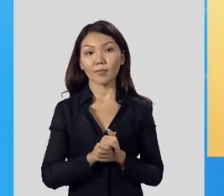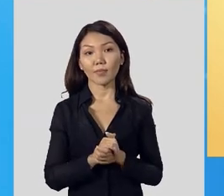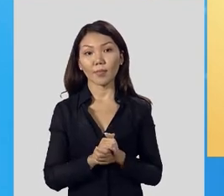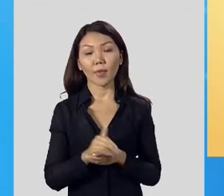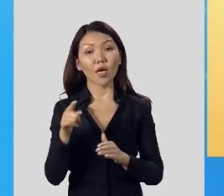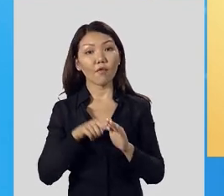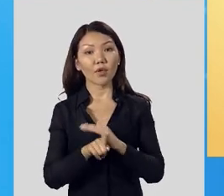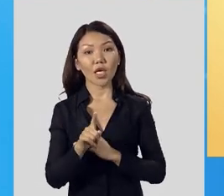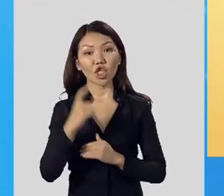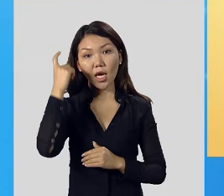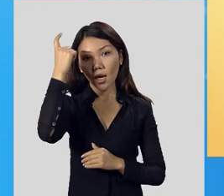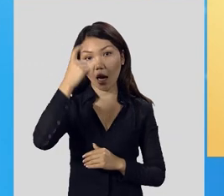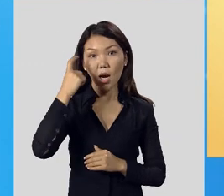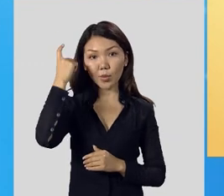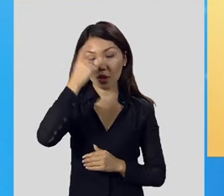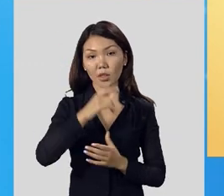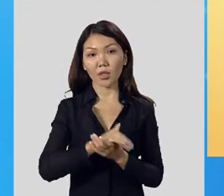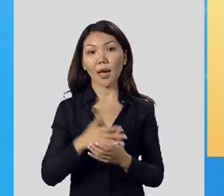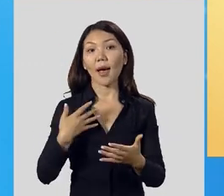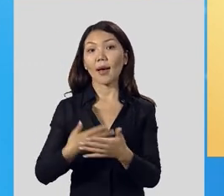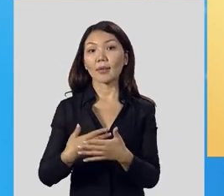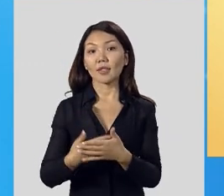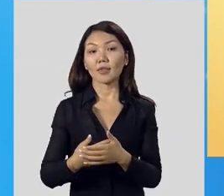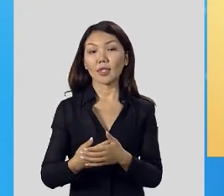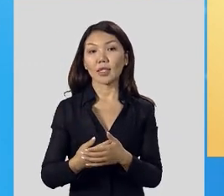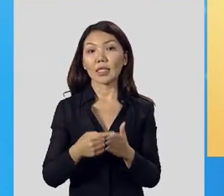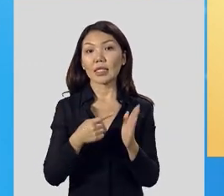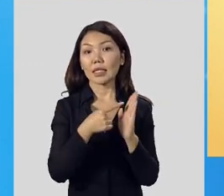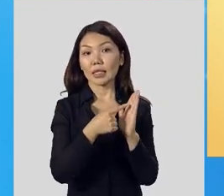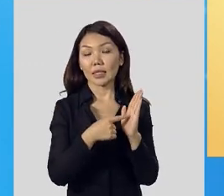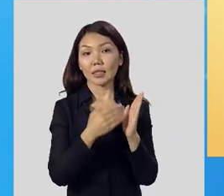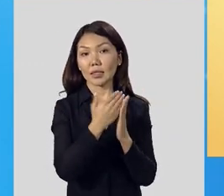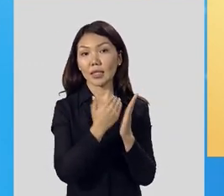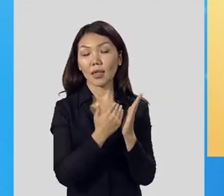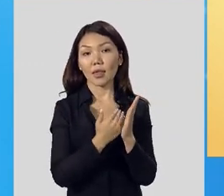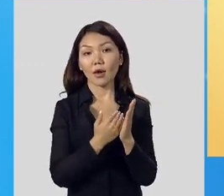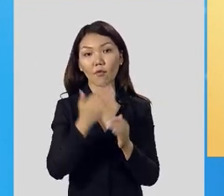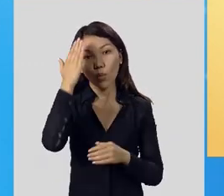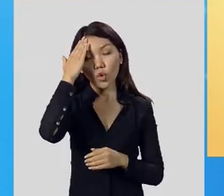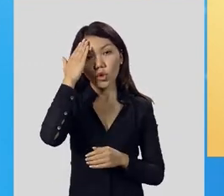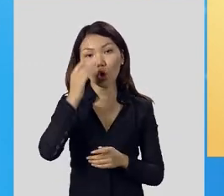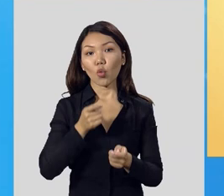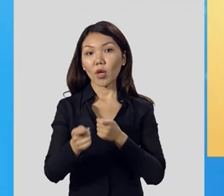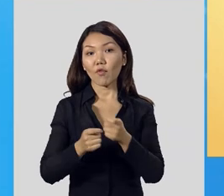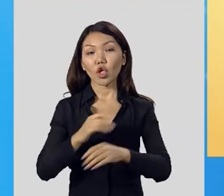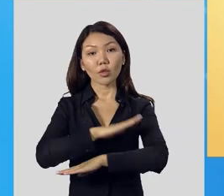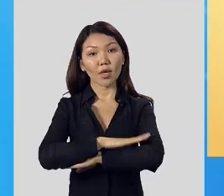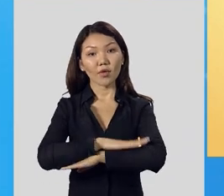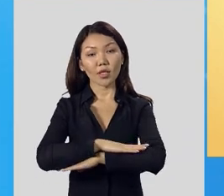В начале опьянения активность центров мозга, управляющих поведением,